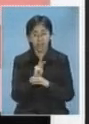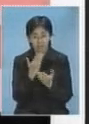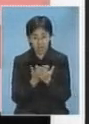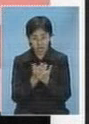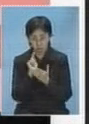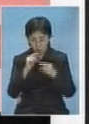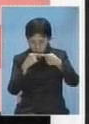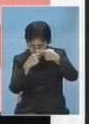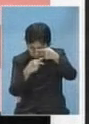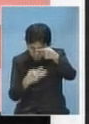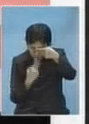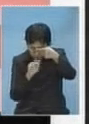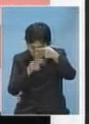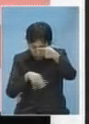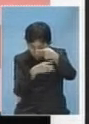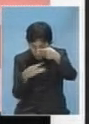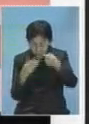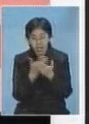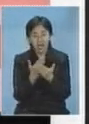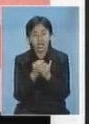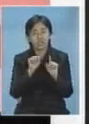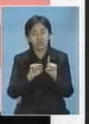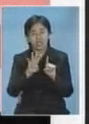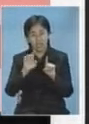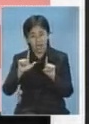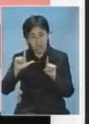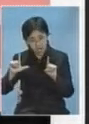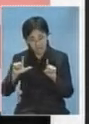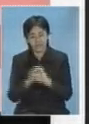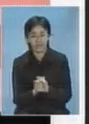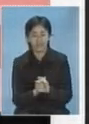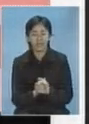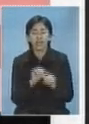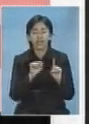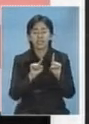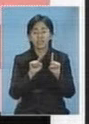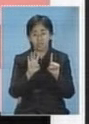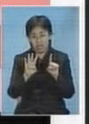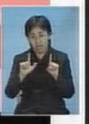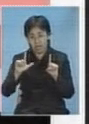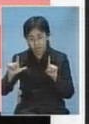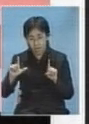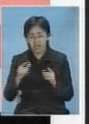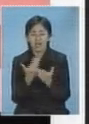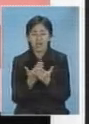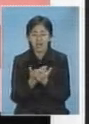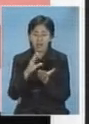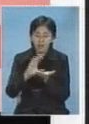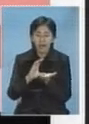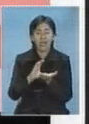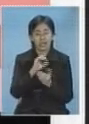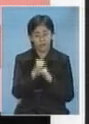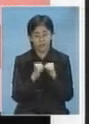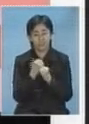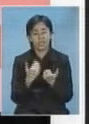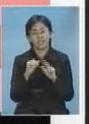กู้ทั้งหมดรวมทั้งสิ้น 1.4 ล้านล้านที่ท่านใช้ไปนอกเหนือจากการขาดดุลงบประมาณปีนี้ถึ